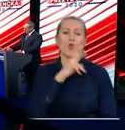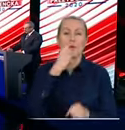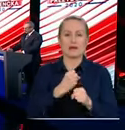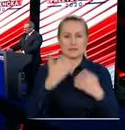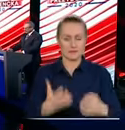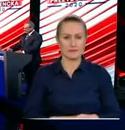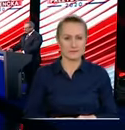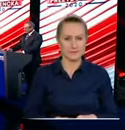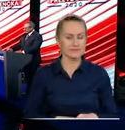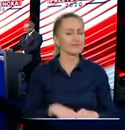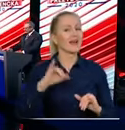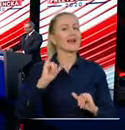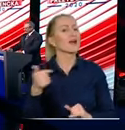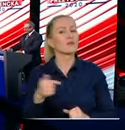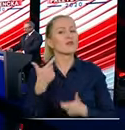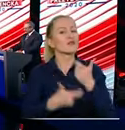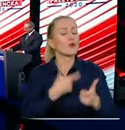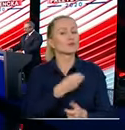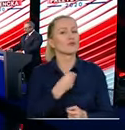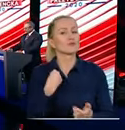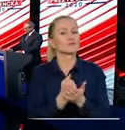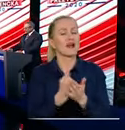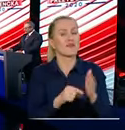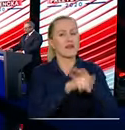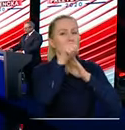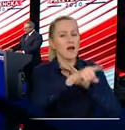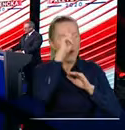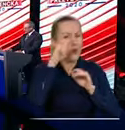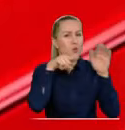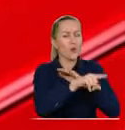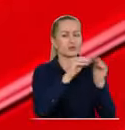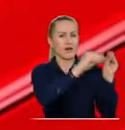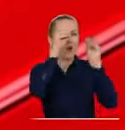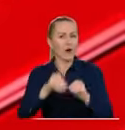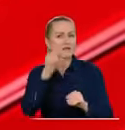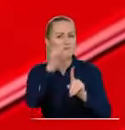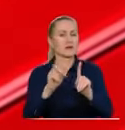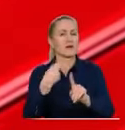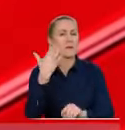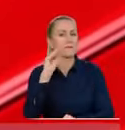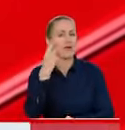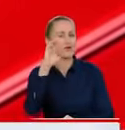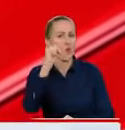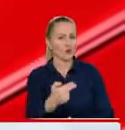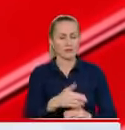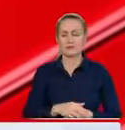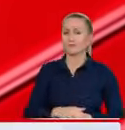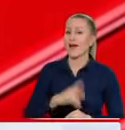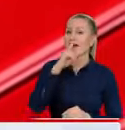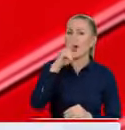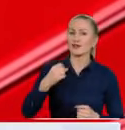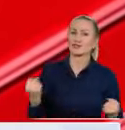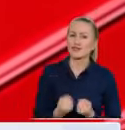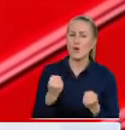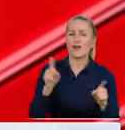Jak powinna zachować się Polska w sprawie relokacji imigrantów, uchodźców, odpowiada Robert Biedroń. W każdym naszym działaniu, szczególnie działaniu